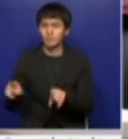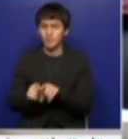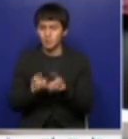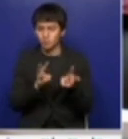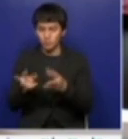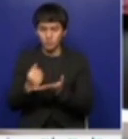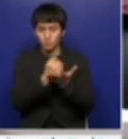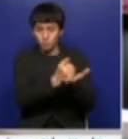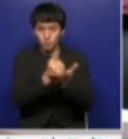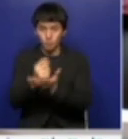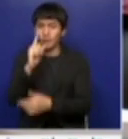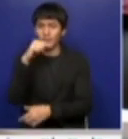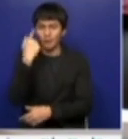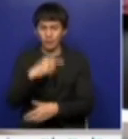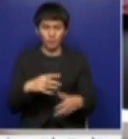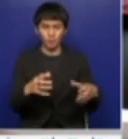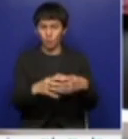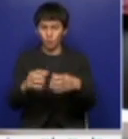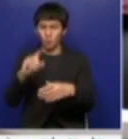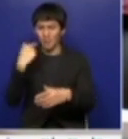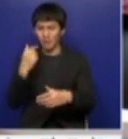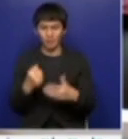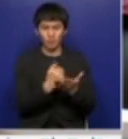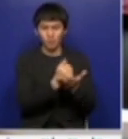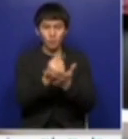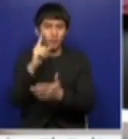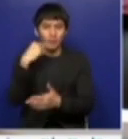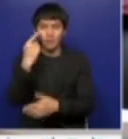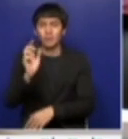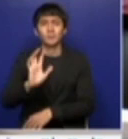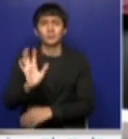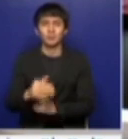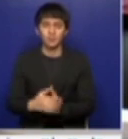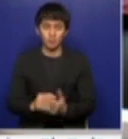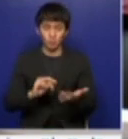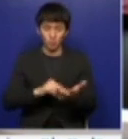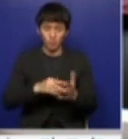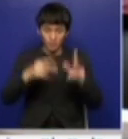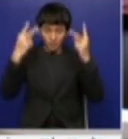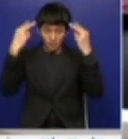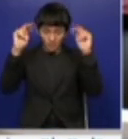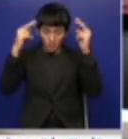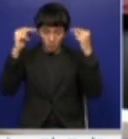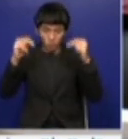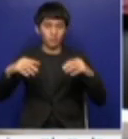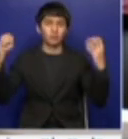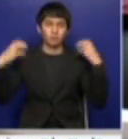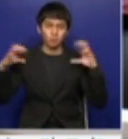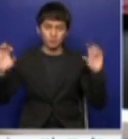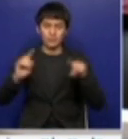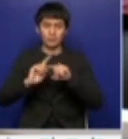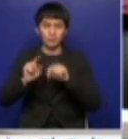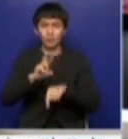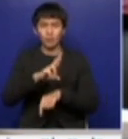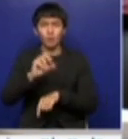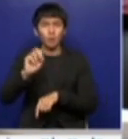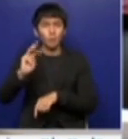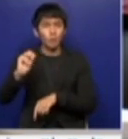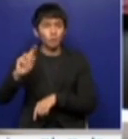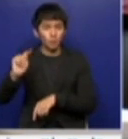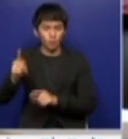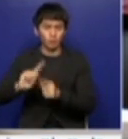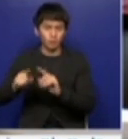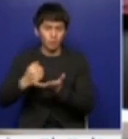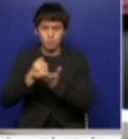คณะใดบุคคลใดโดยเฉพาะคนที่เป็นนายกรัฐมนตรีและรัฐมนตรีว่าเนื้อ